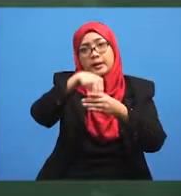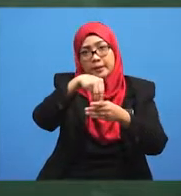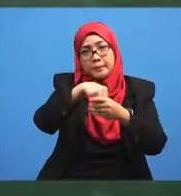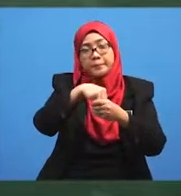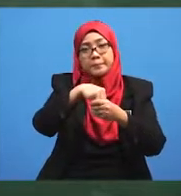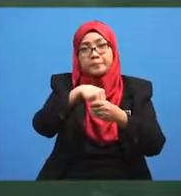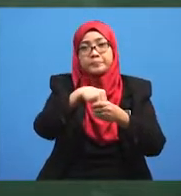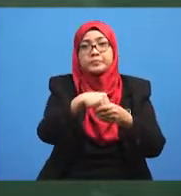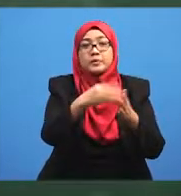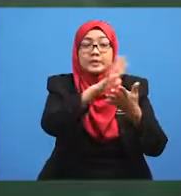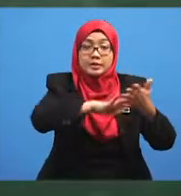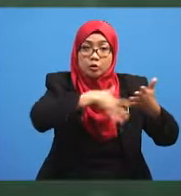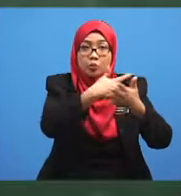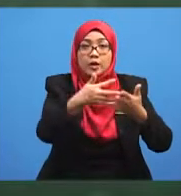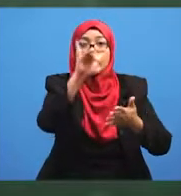di bawah.